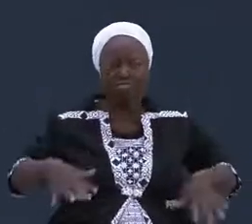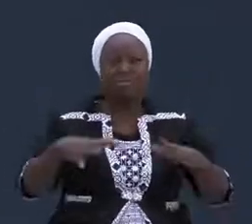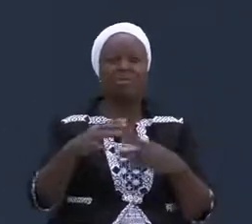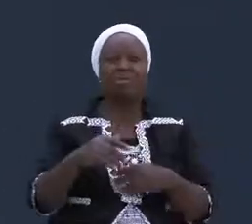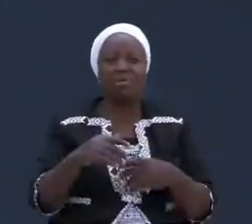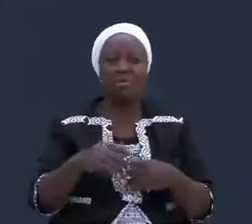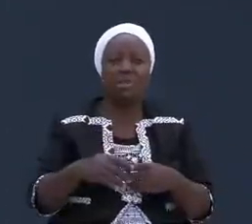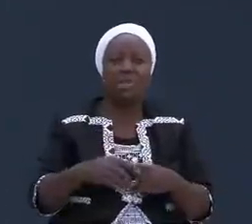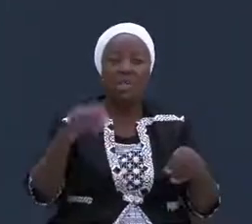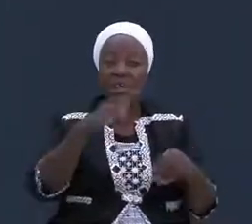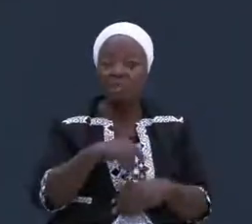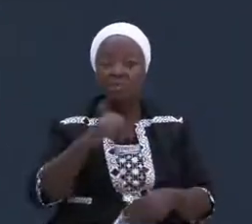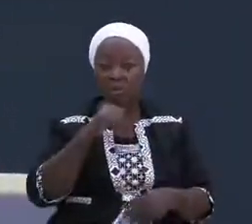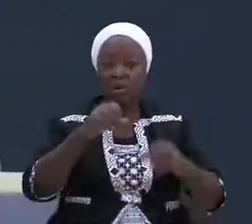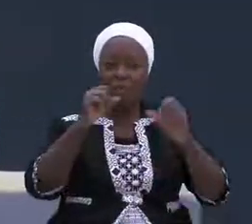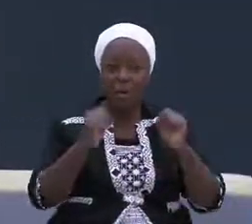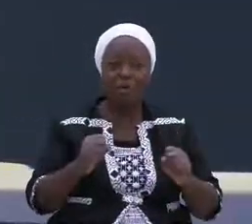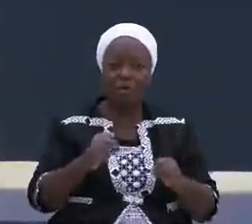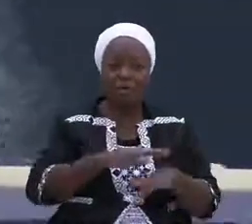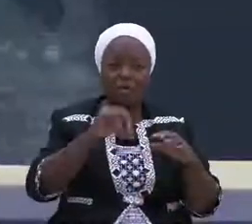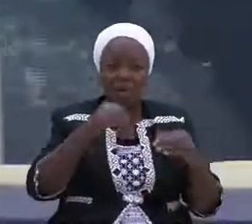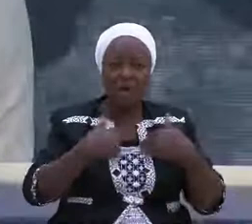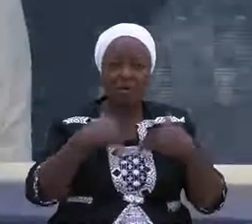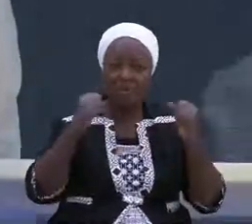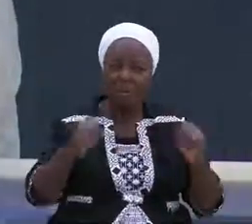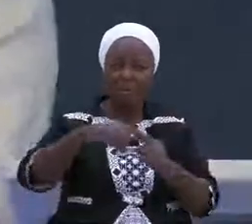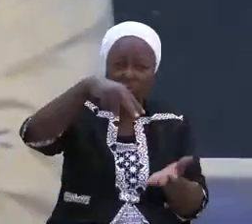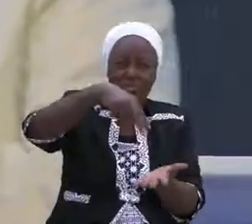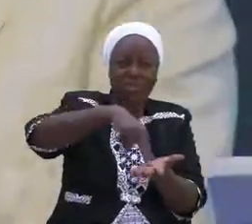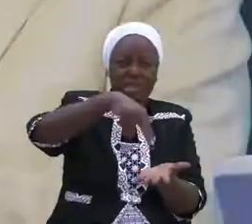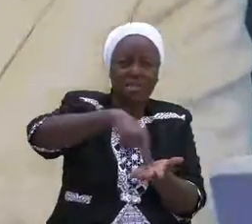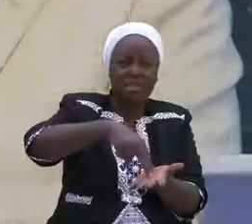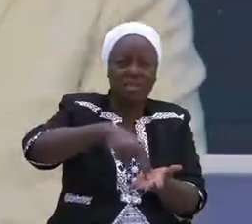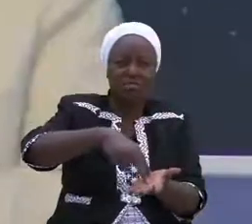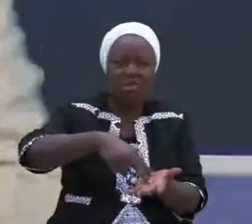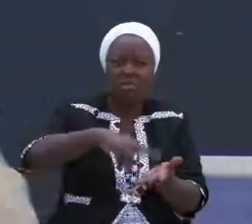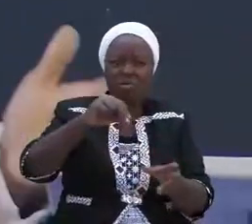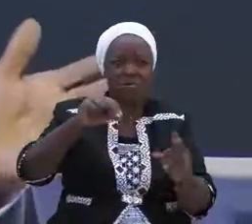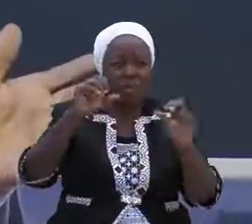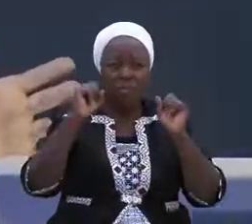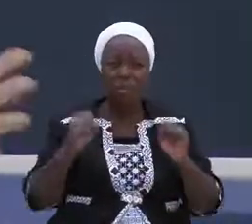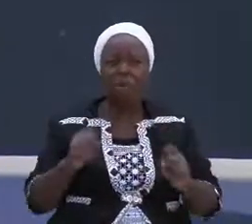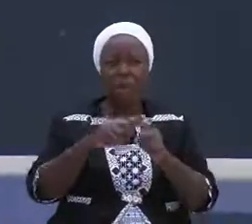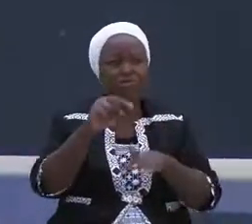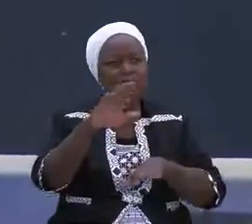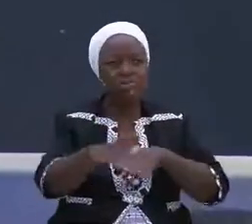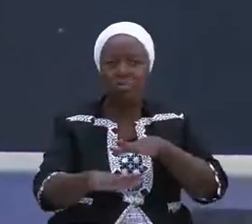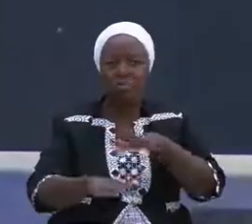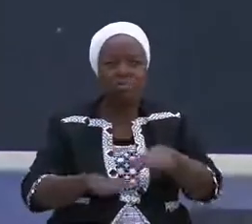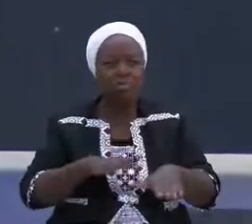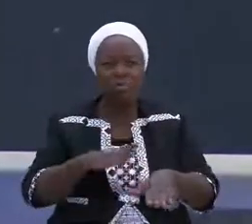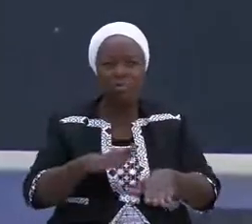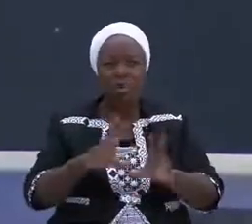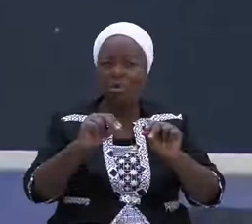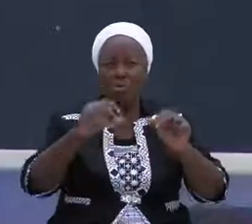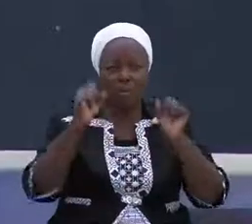corps, l'incapacité de se lever, l'incapacité de marcher, l'incapacité de